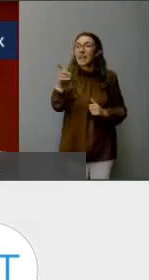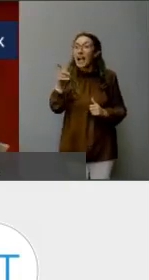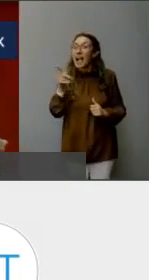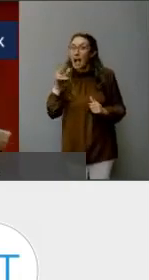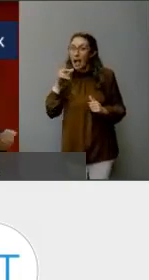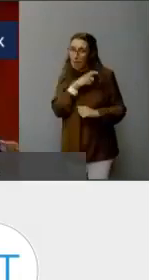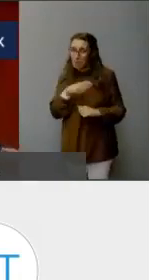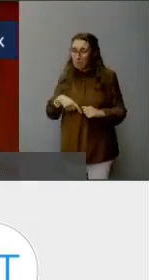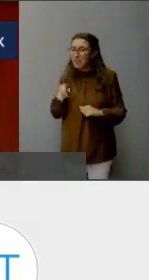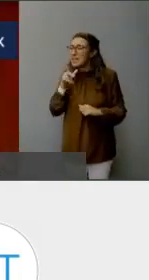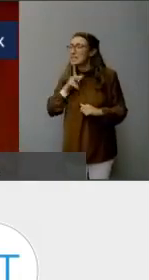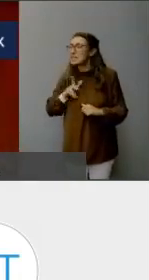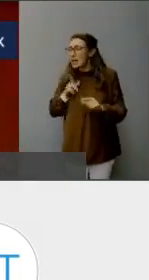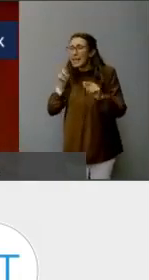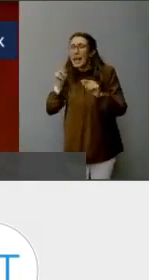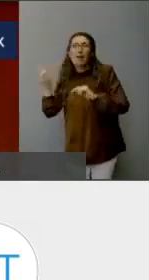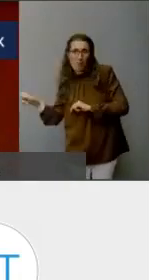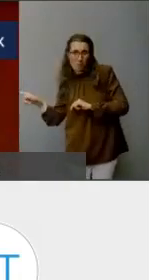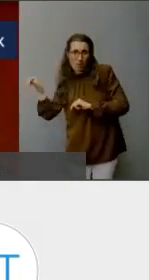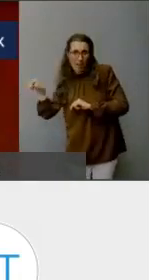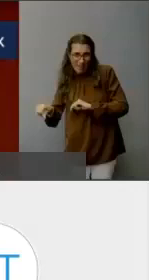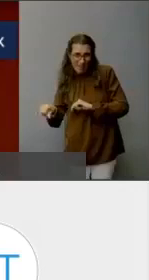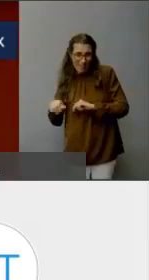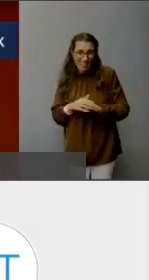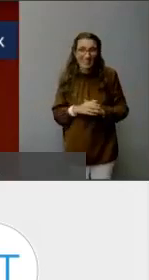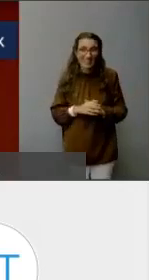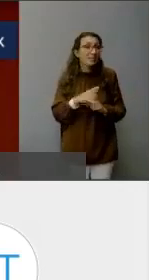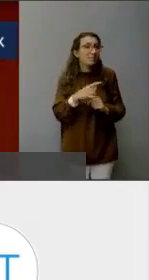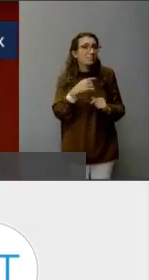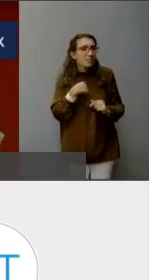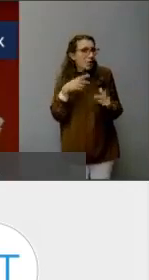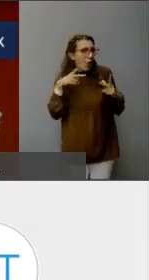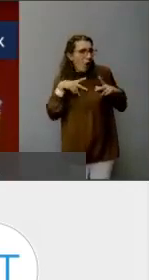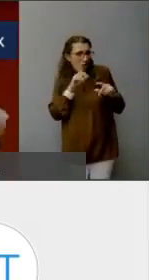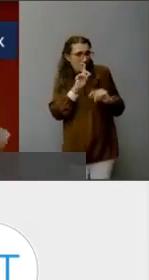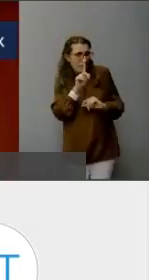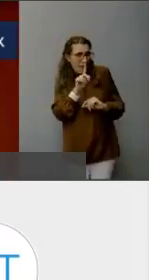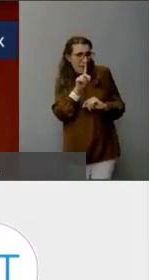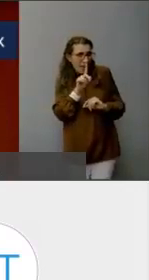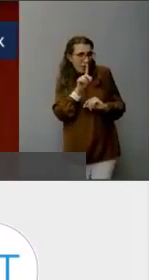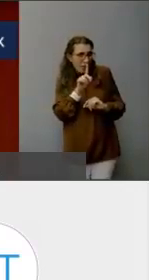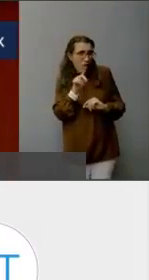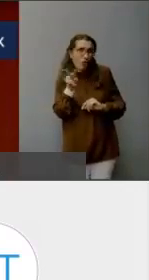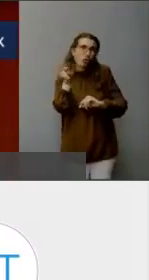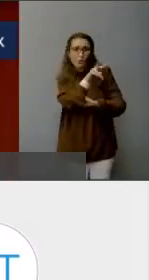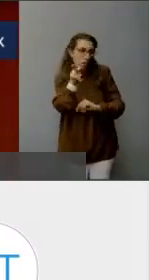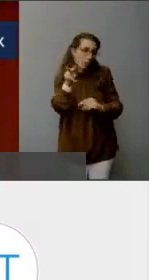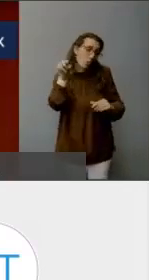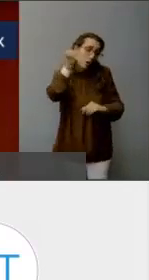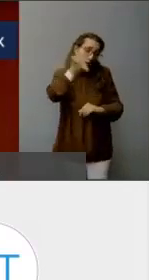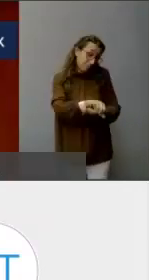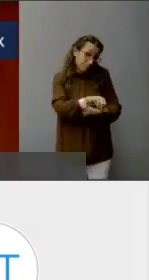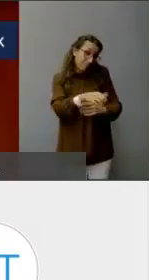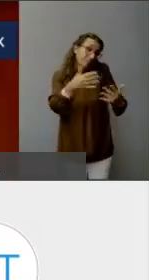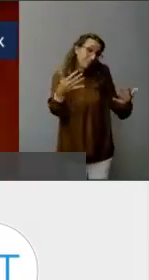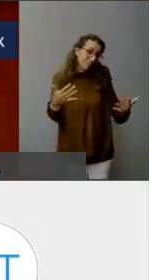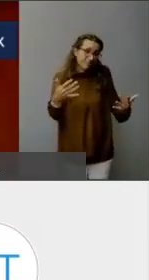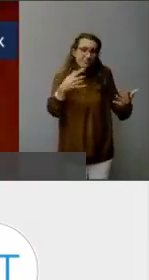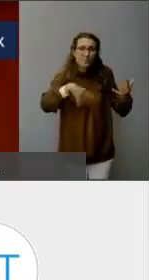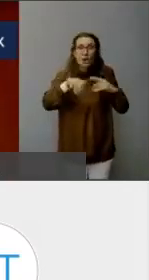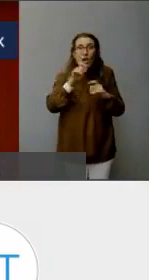e questo infatti lo dico anche se non auspico questo ma auspico che perdiate entrambi e non stupiamoci